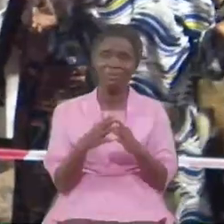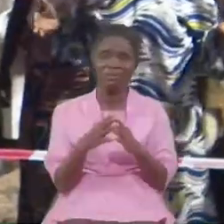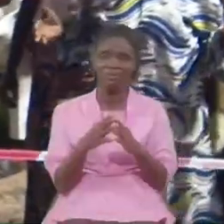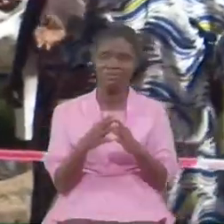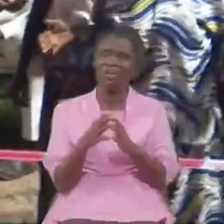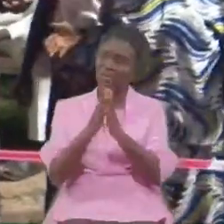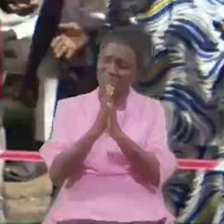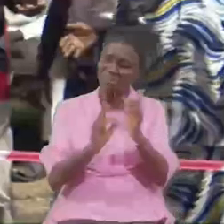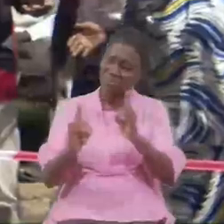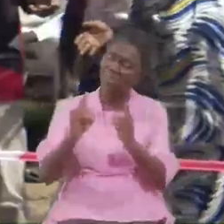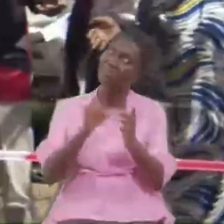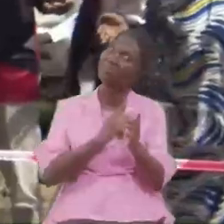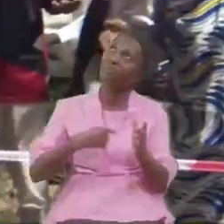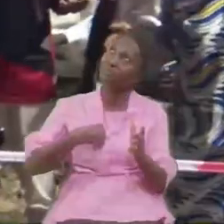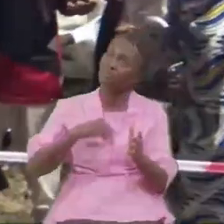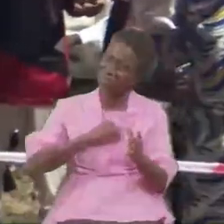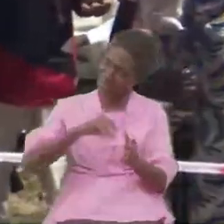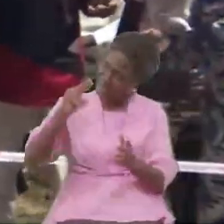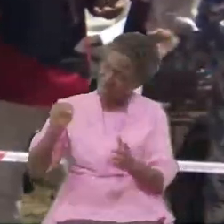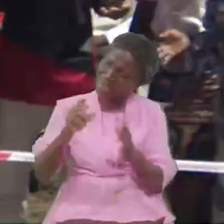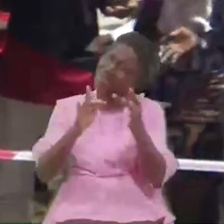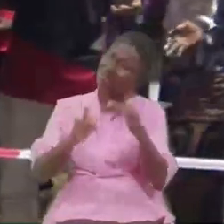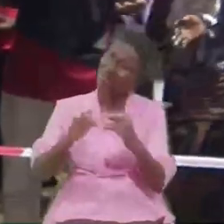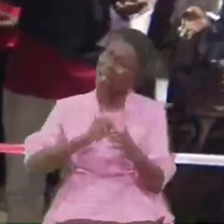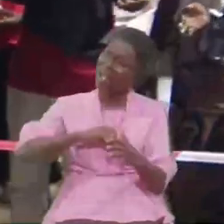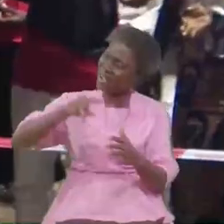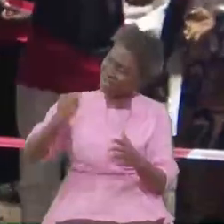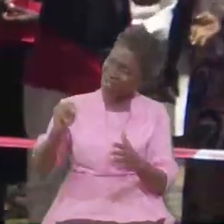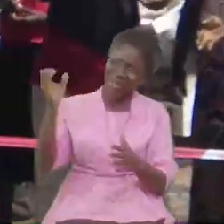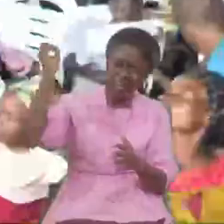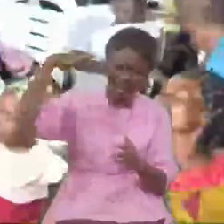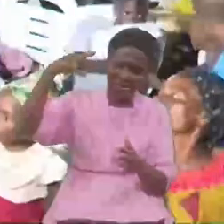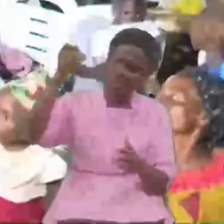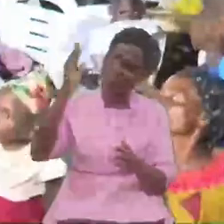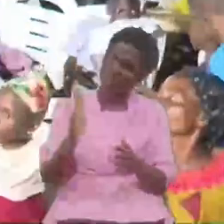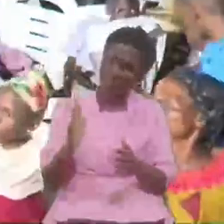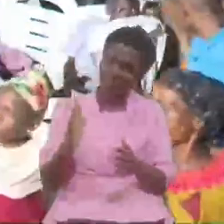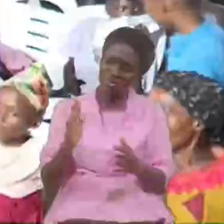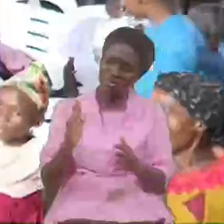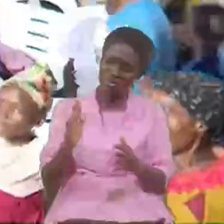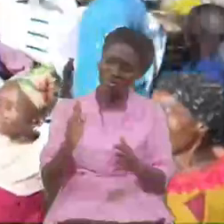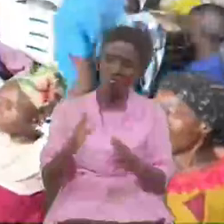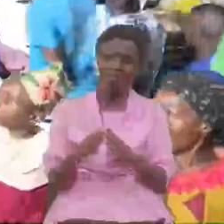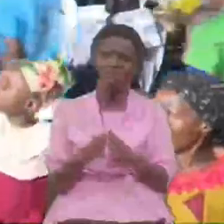J'ai besoin de la miséricorde. J'ai besoin de la grâce de Dieu.